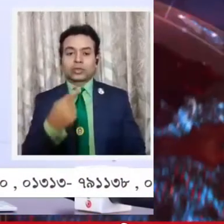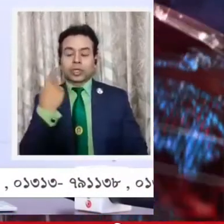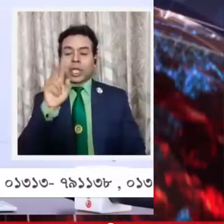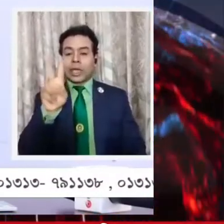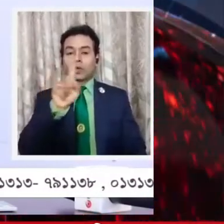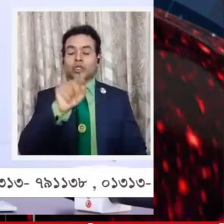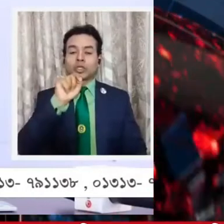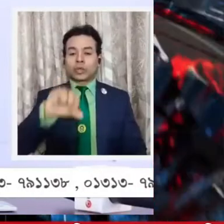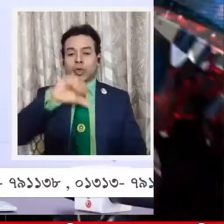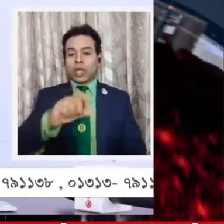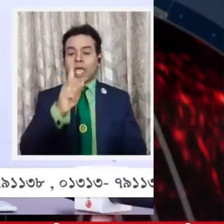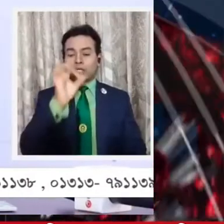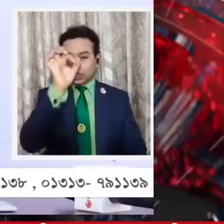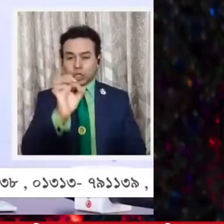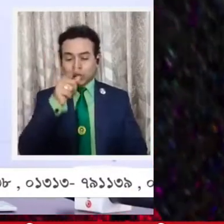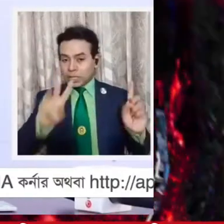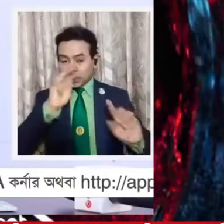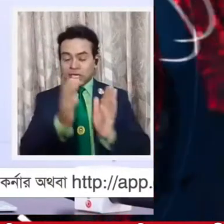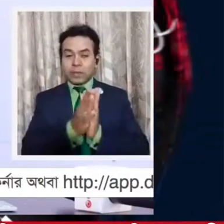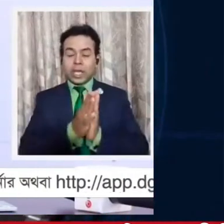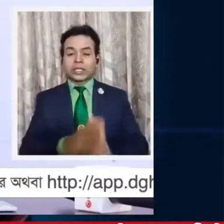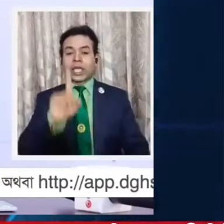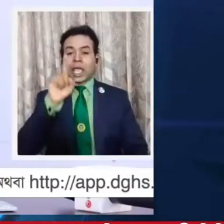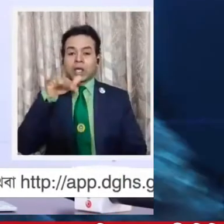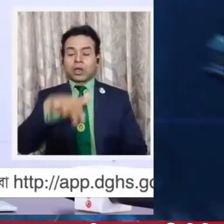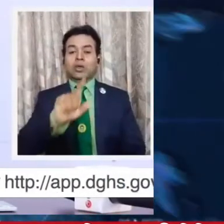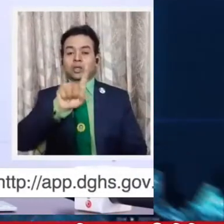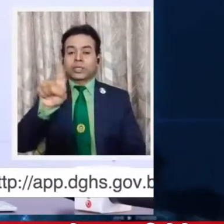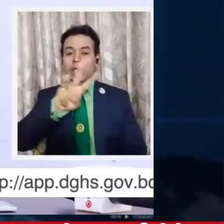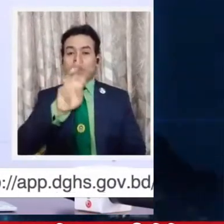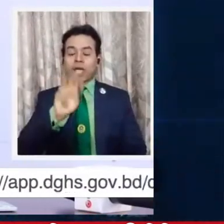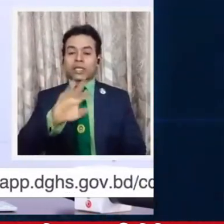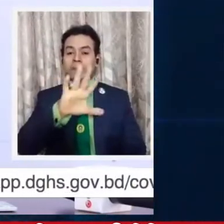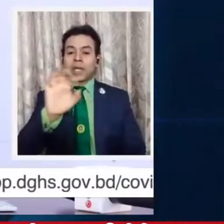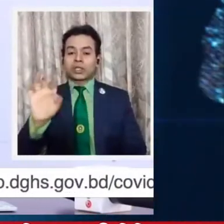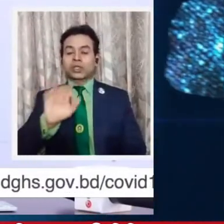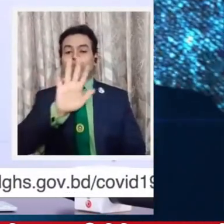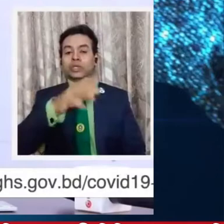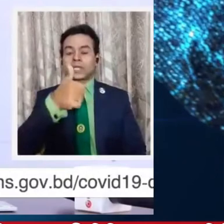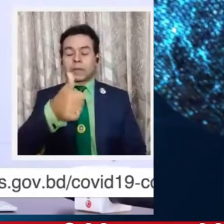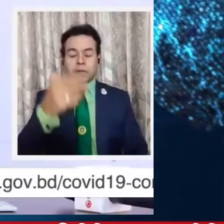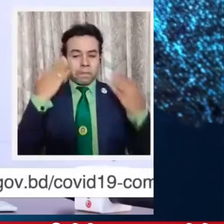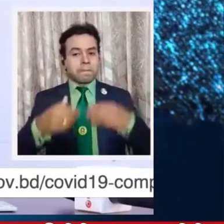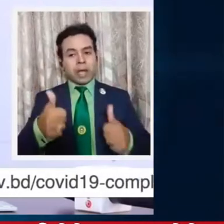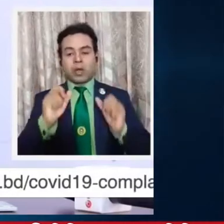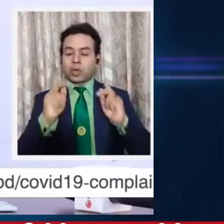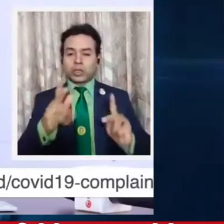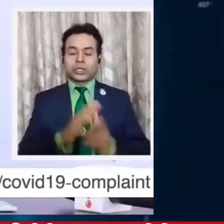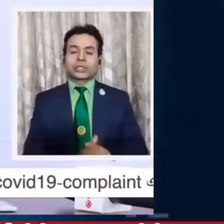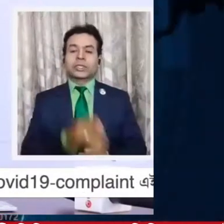শনাক্ত 2,07,453 জন। 24 ঘন্টায় সুস্থ হয়েছেন 1,914 জন। এ পর্যন্ত